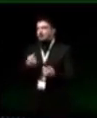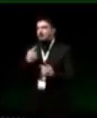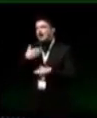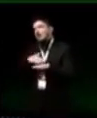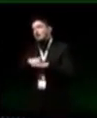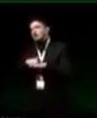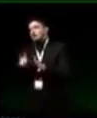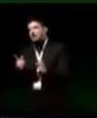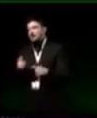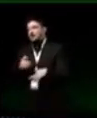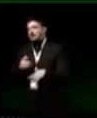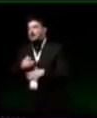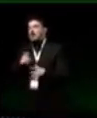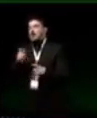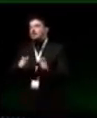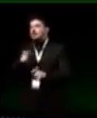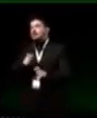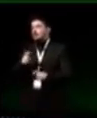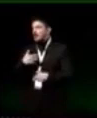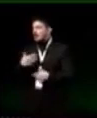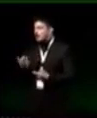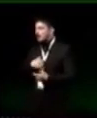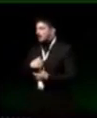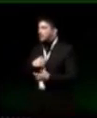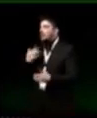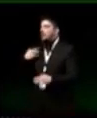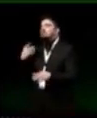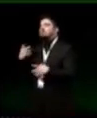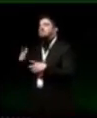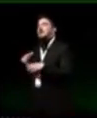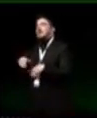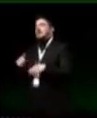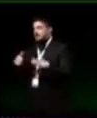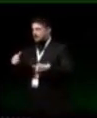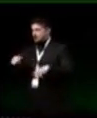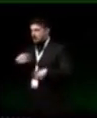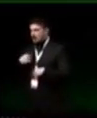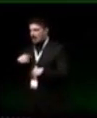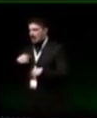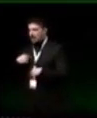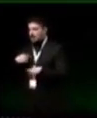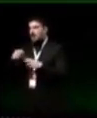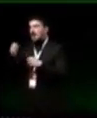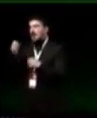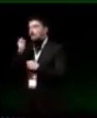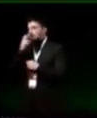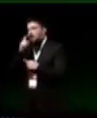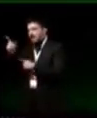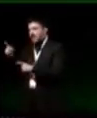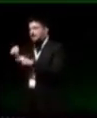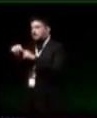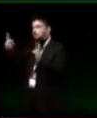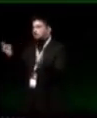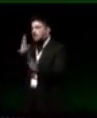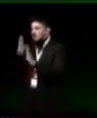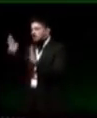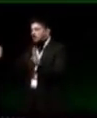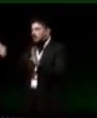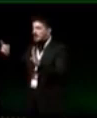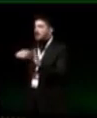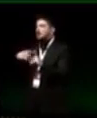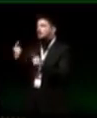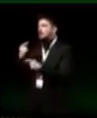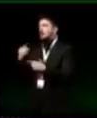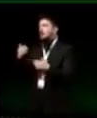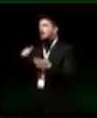esperienza personale nasce a 17 anni, quando entro in una libreria in via Martelli a Firenze. Adesso non è più una libreria, è un luogo dedicato al gusto e alla